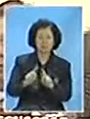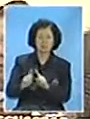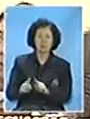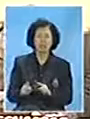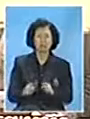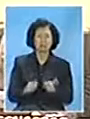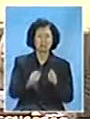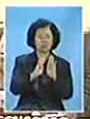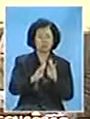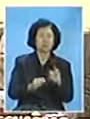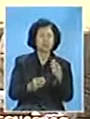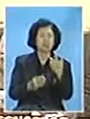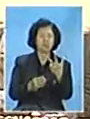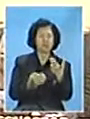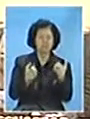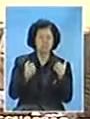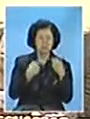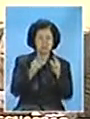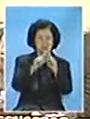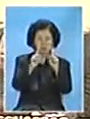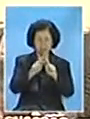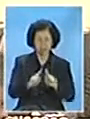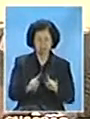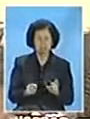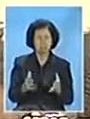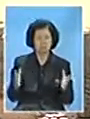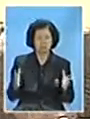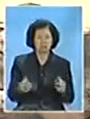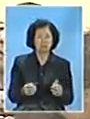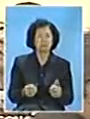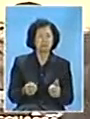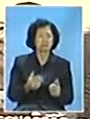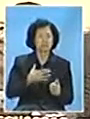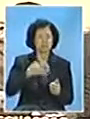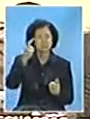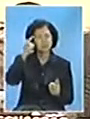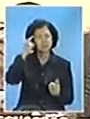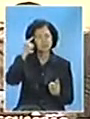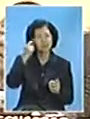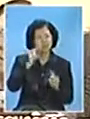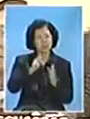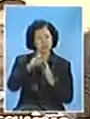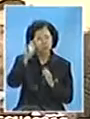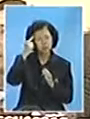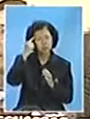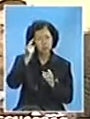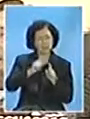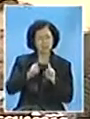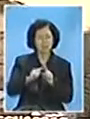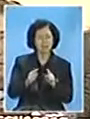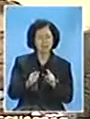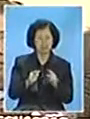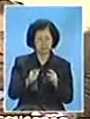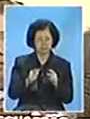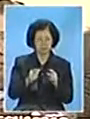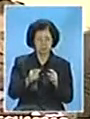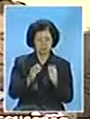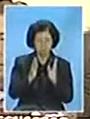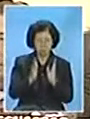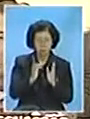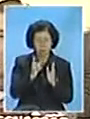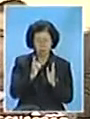3ก็ยังโอ้โหยังมีตั้งรู้กี่อะไรเนี่ยนะผมก็คิดว่างานในเรื่องความรู้เรื่องคนที่จะมีที่จะเป็นคนที่รวม